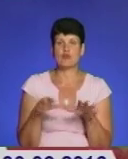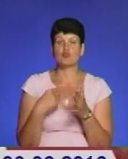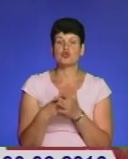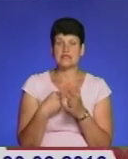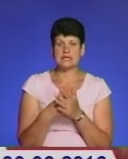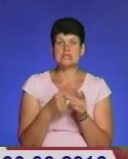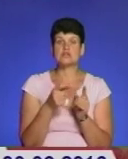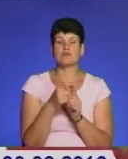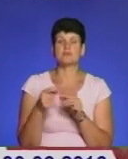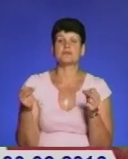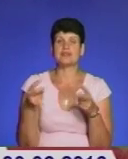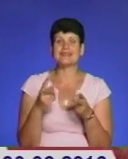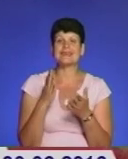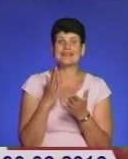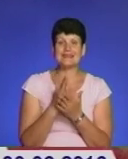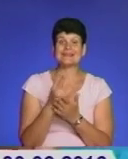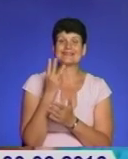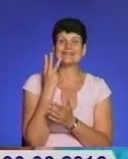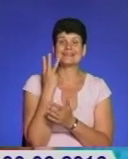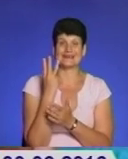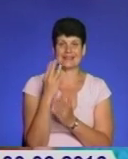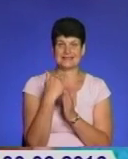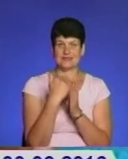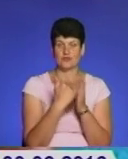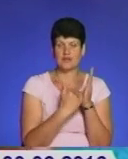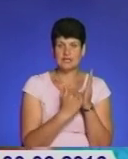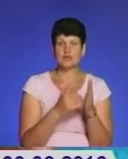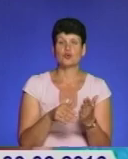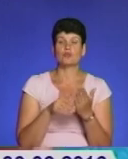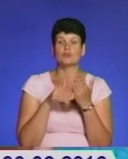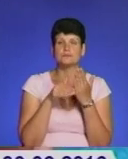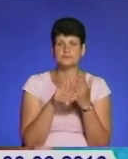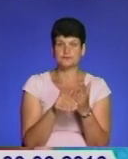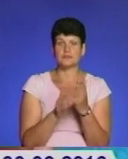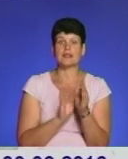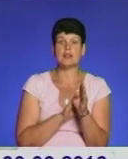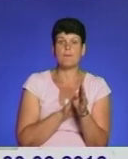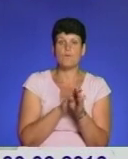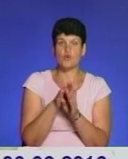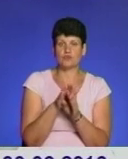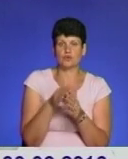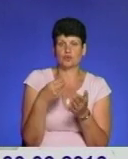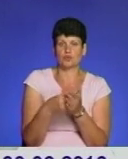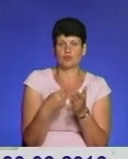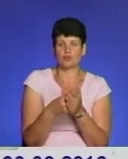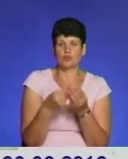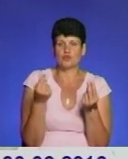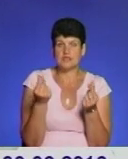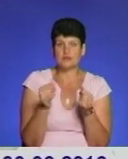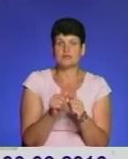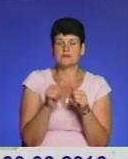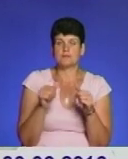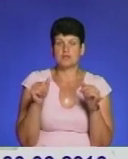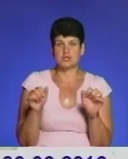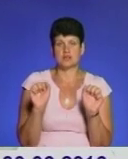словами фахівців, є три невід'ємних складових, які сприятимуть наповненню місцевої казни, а відповідно і розширенню можливостей